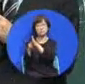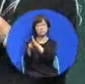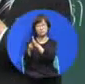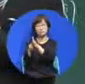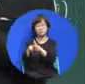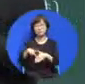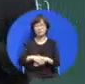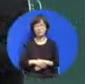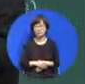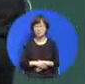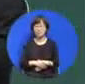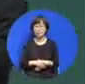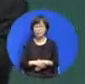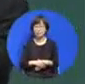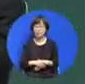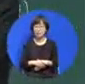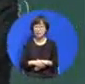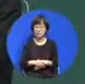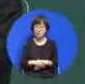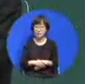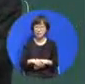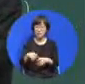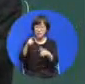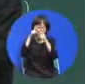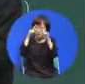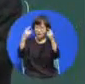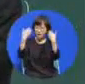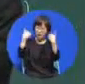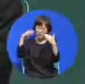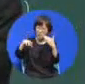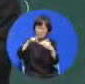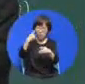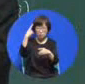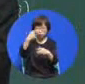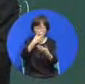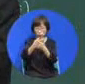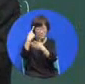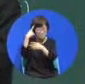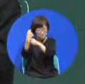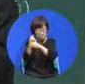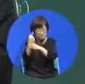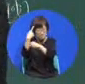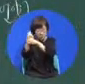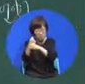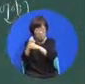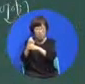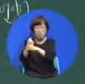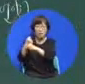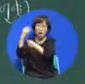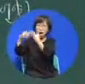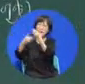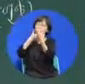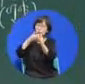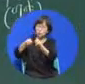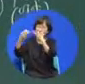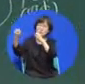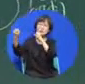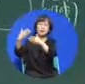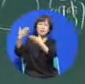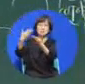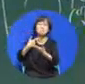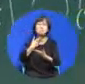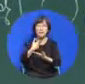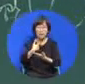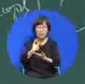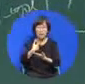would have success in the future. 대학 때 벌써 뭐 연구하고 막 이래 가지고 많은 응답도 받고 이랬죠. And so he did a lot of research in his